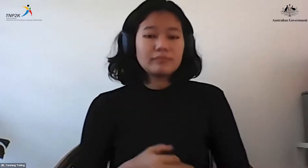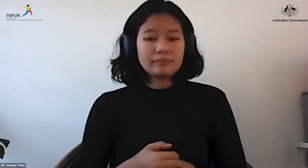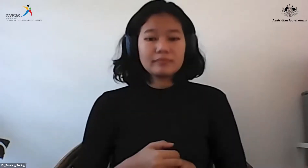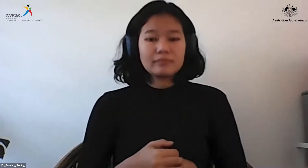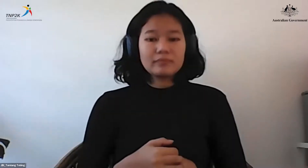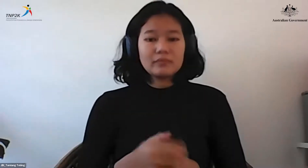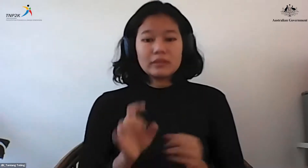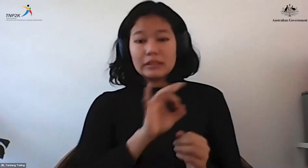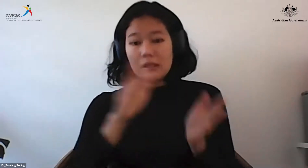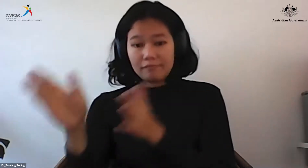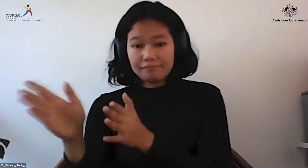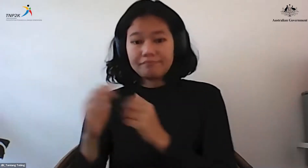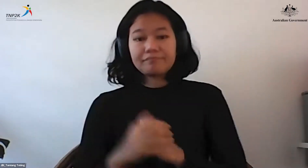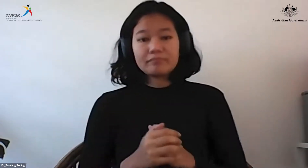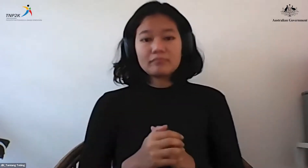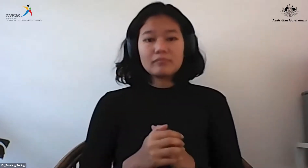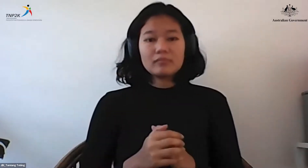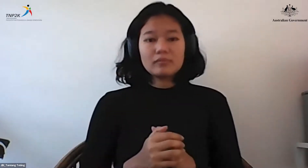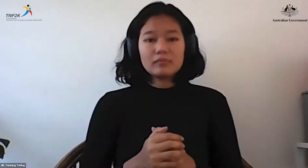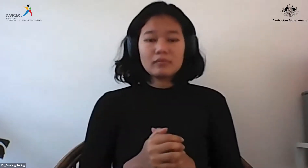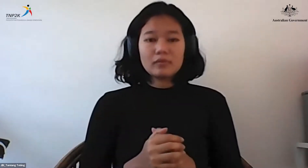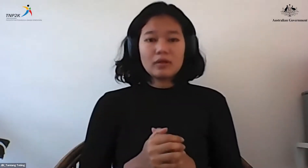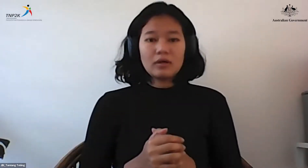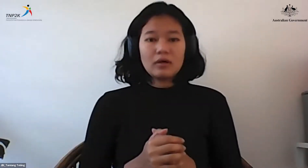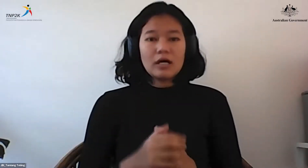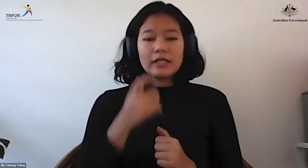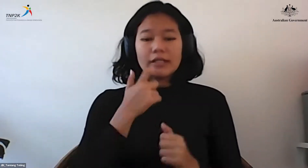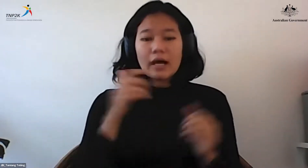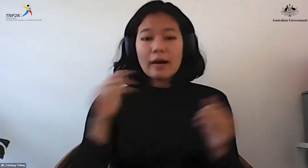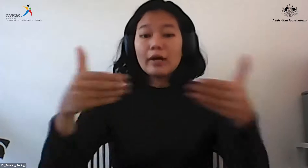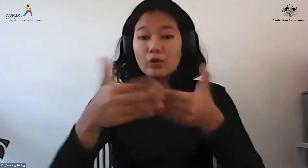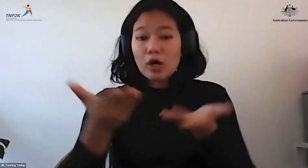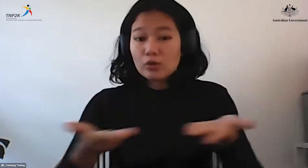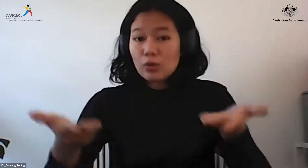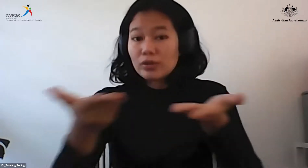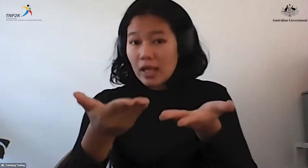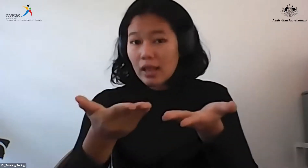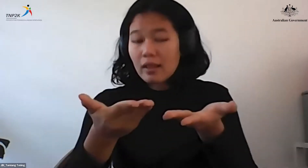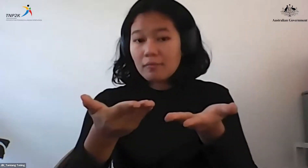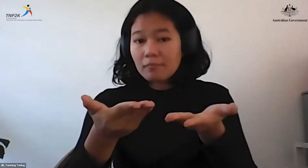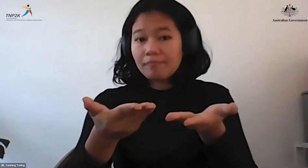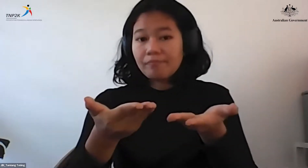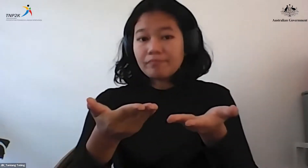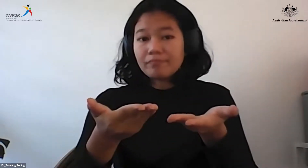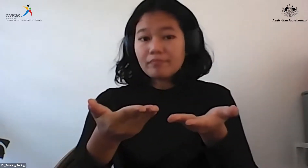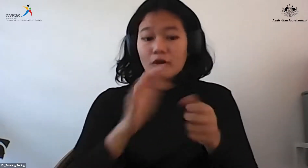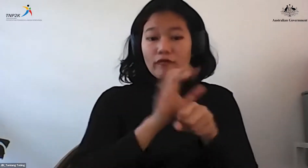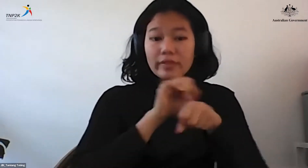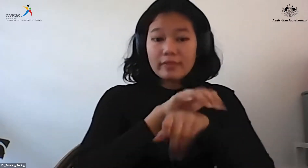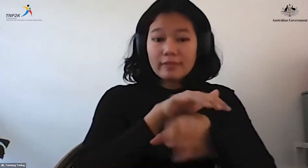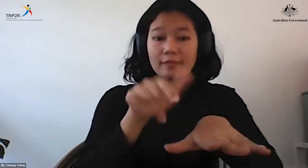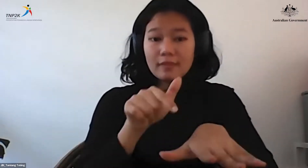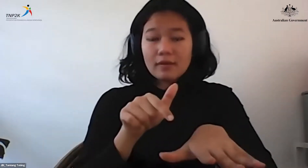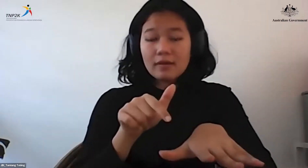lain paket-paket perlindungan sosial ya paket safety net terkait dengan COVID ini baru kemudian